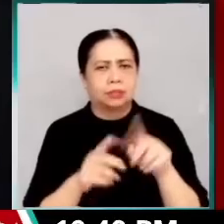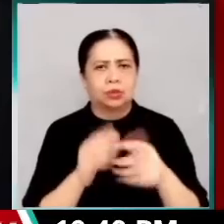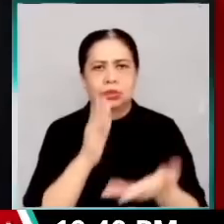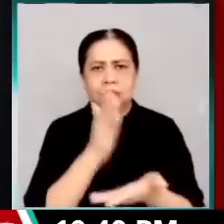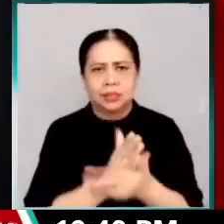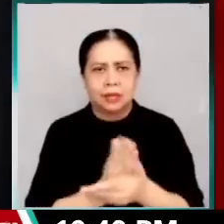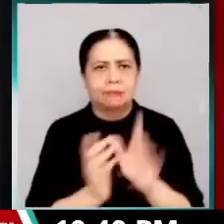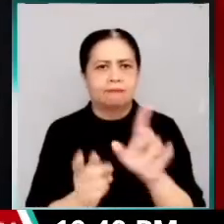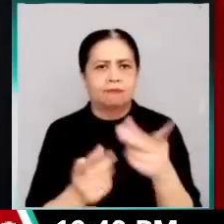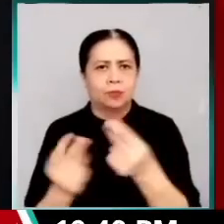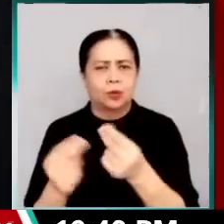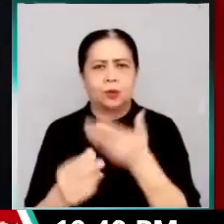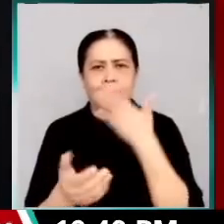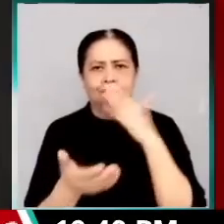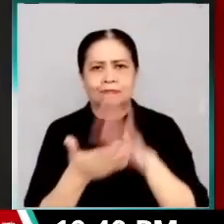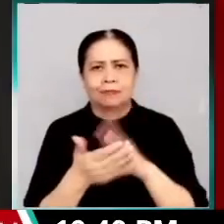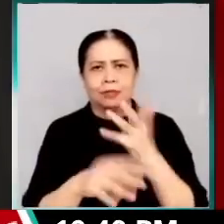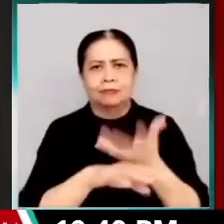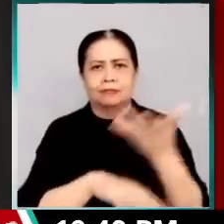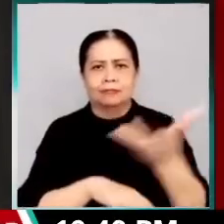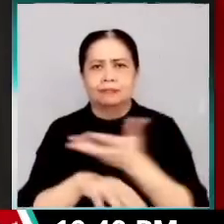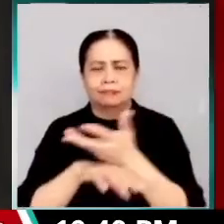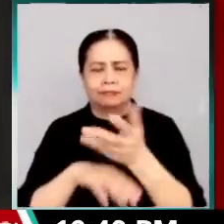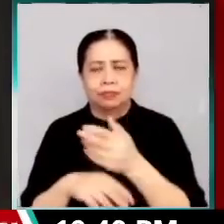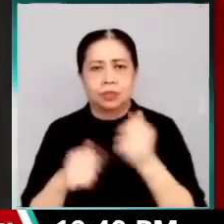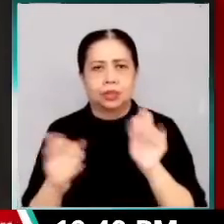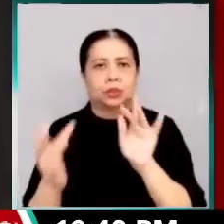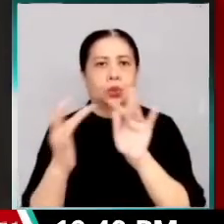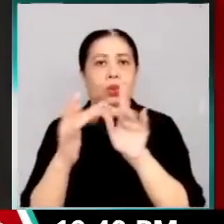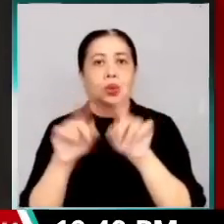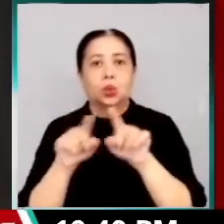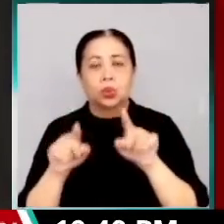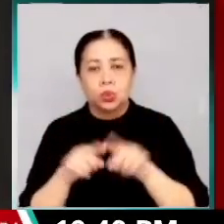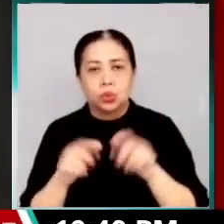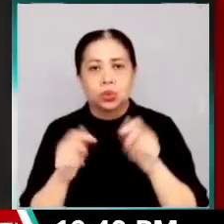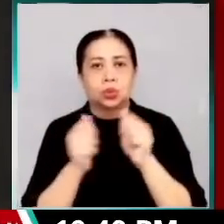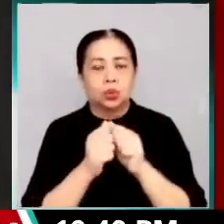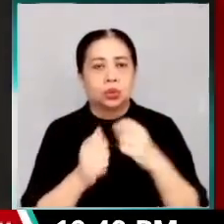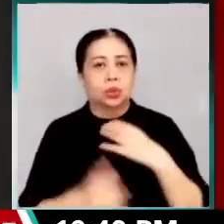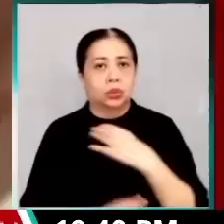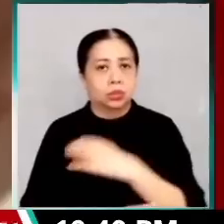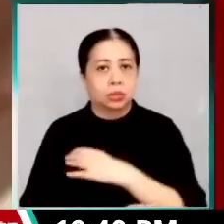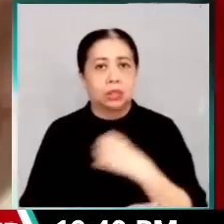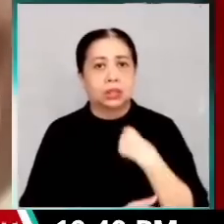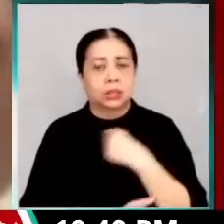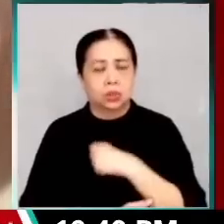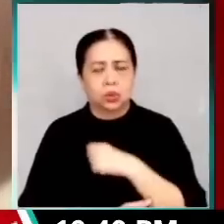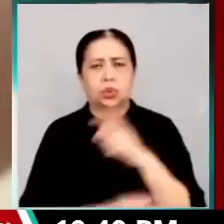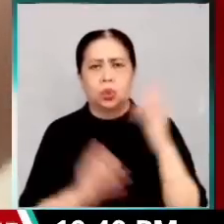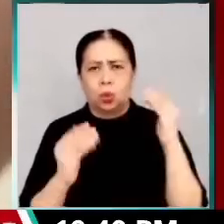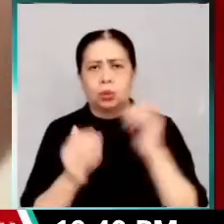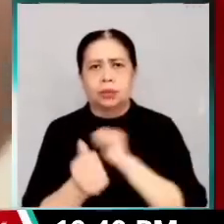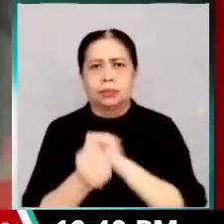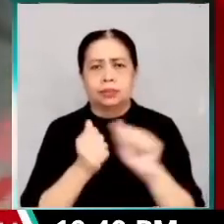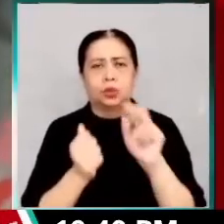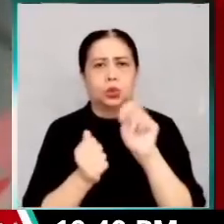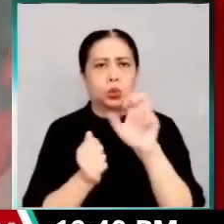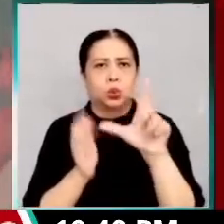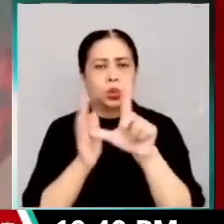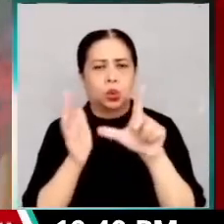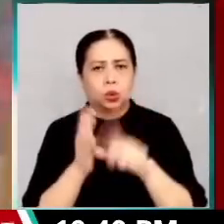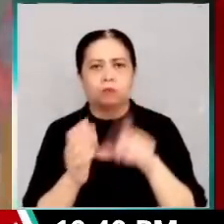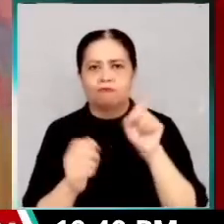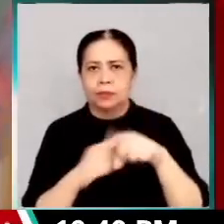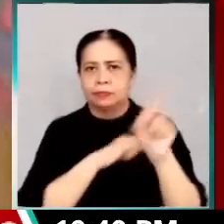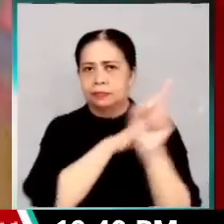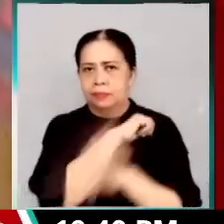mga manluloko. At nakikipag-ugnayan din sila sa mga mambabatas para magpasa ng panukala para gawing krimen ang pagbili